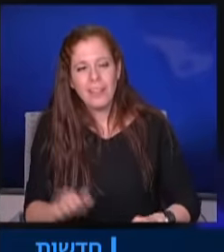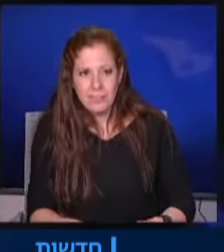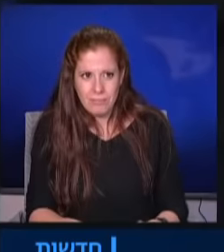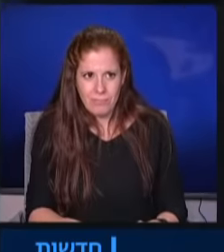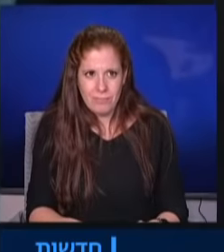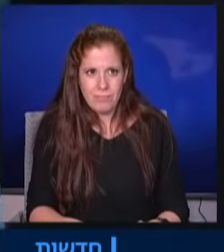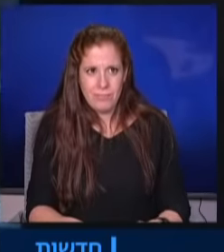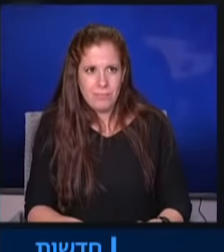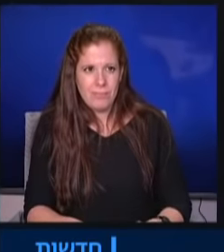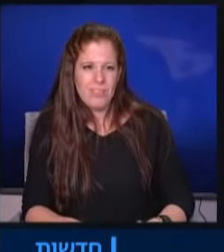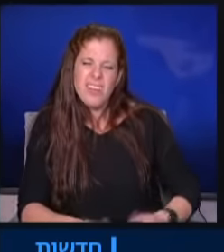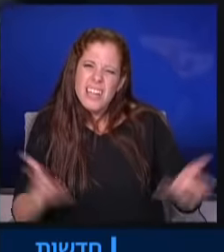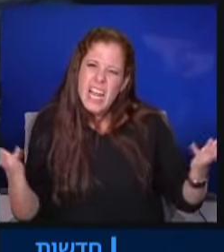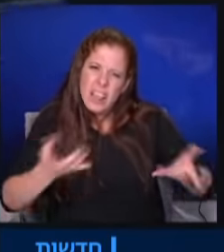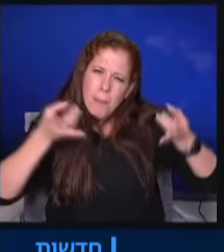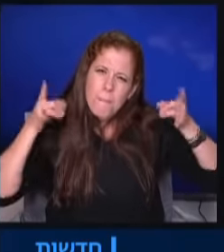Let's go fucking battle!